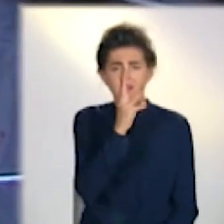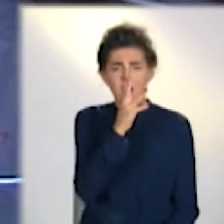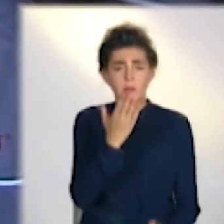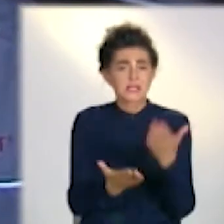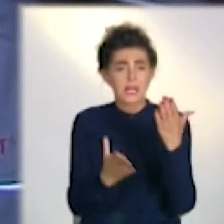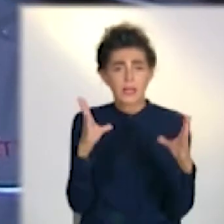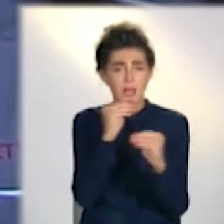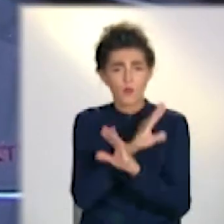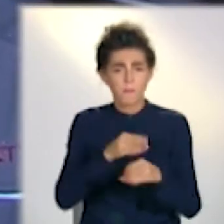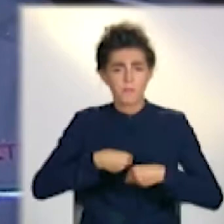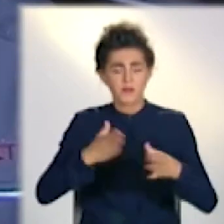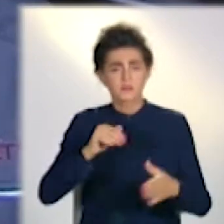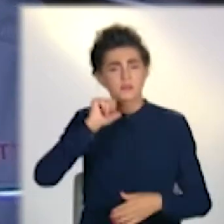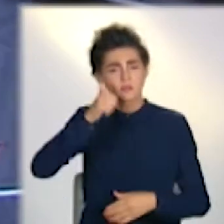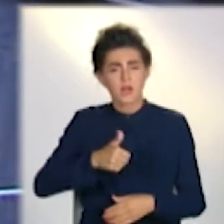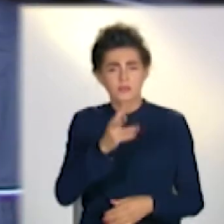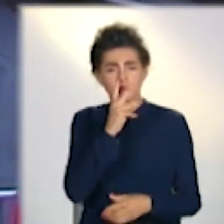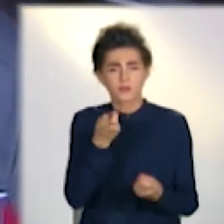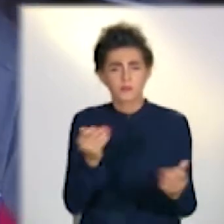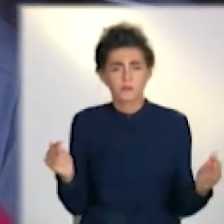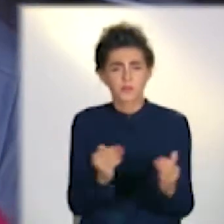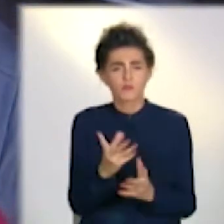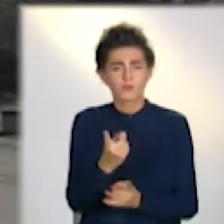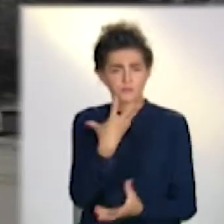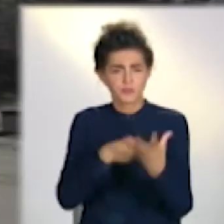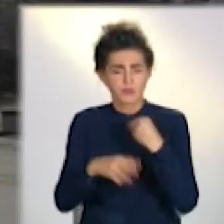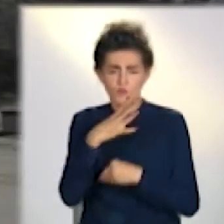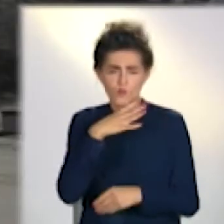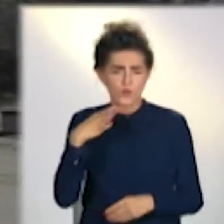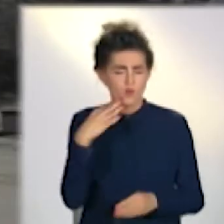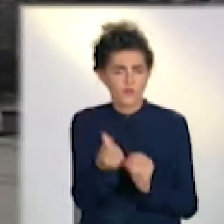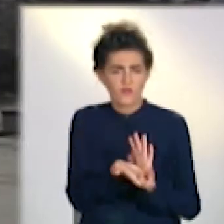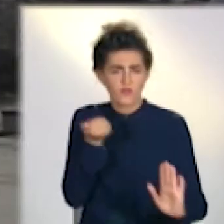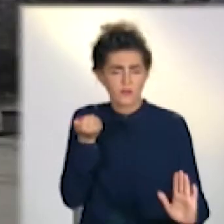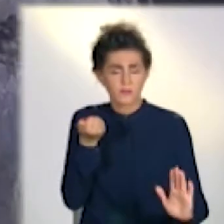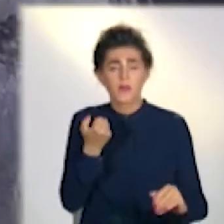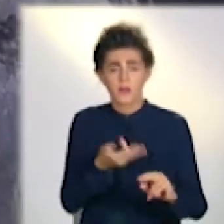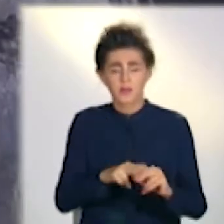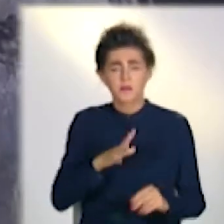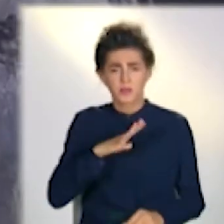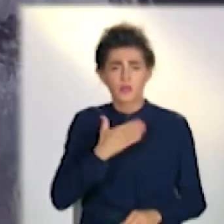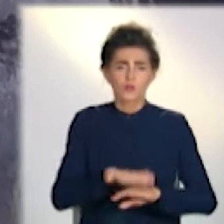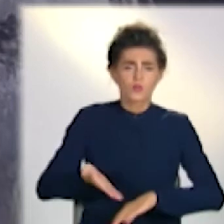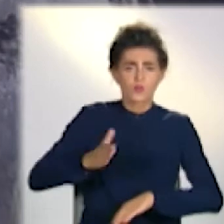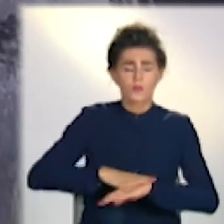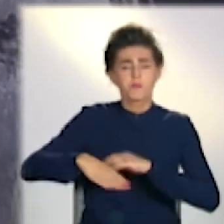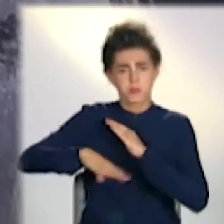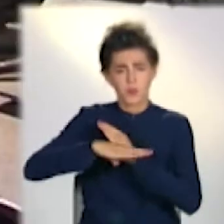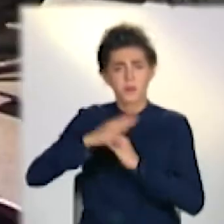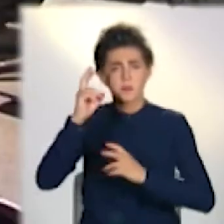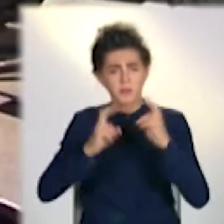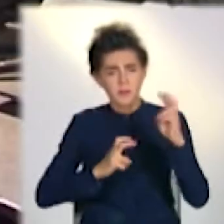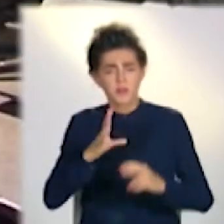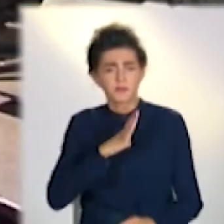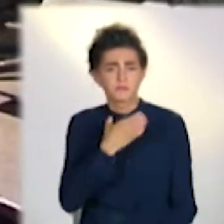потратить сегодня, завтра она уже в два раза меньше, потому что съедала инфляция. Проте у скруті допомагало рідне підприємство. Коли в магазинах